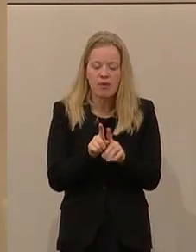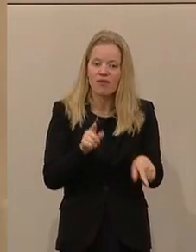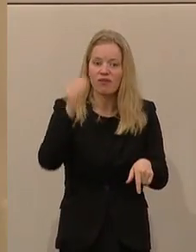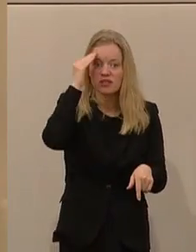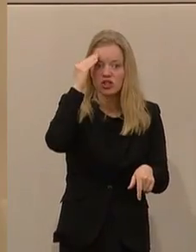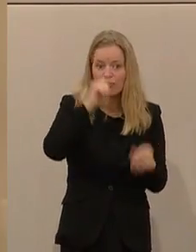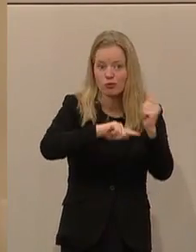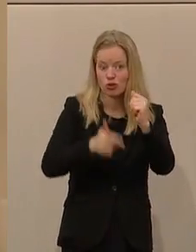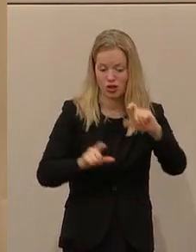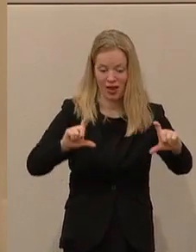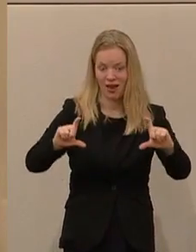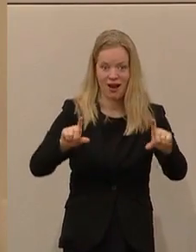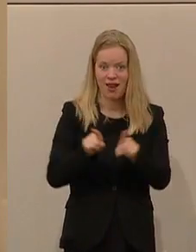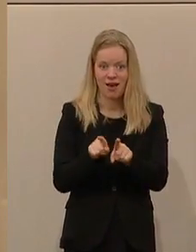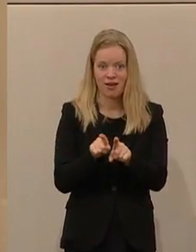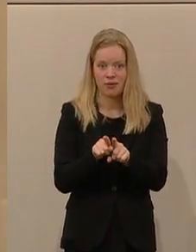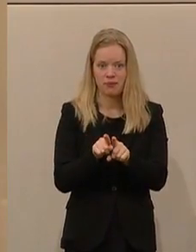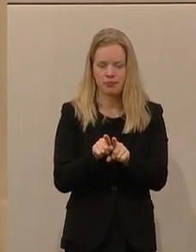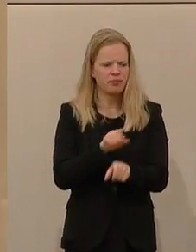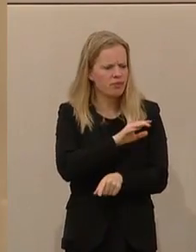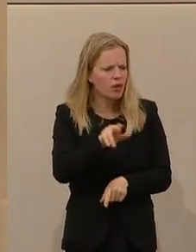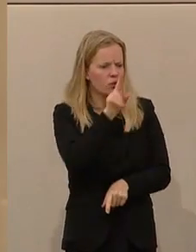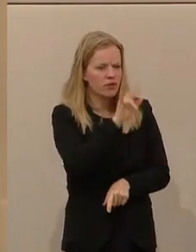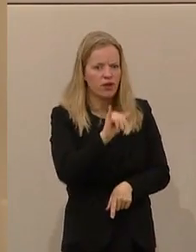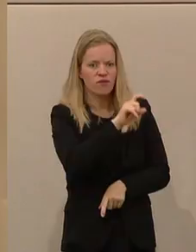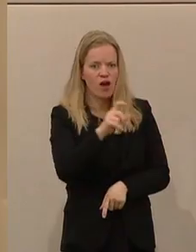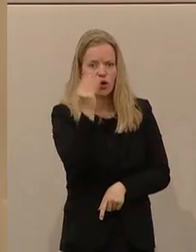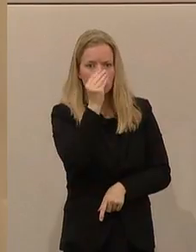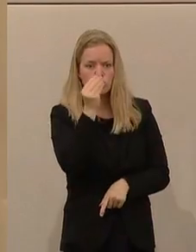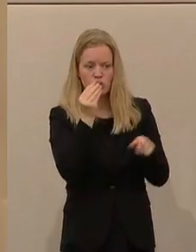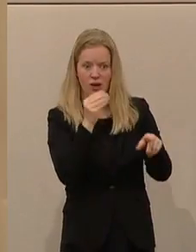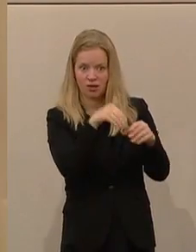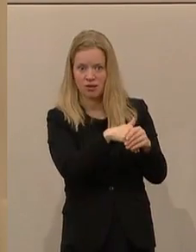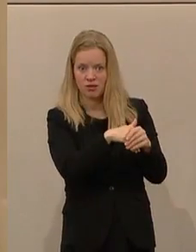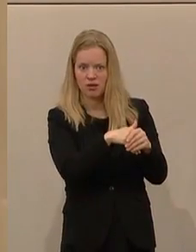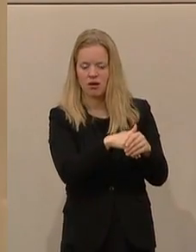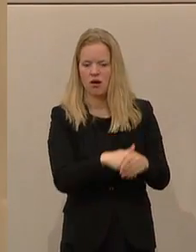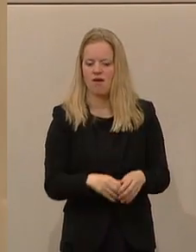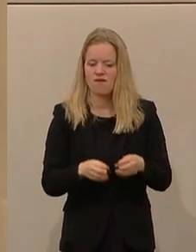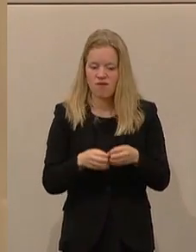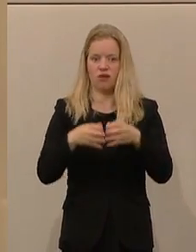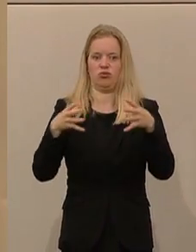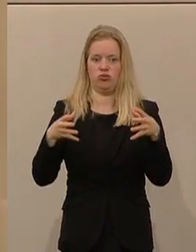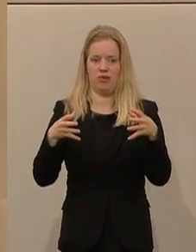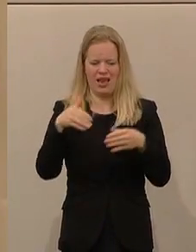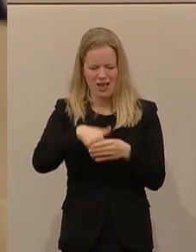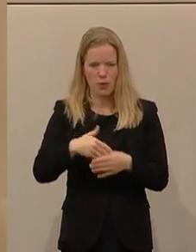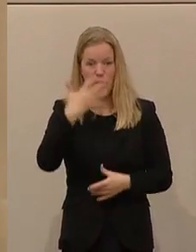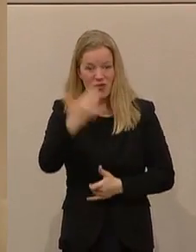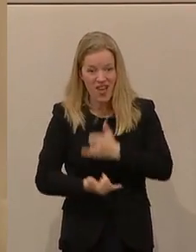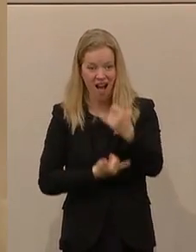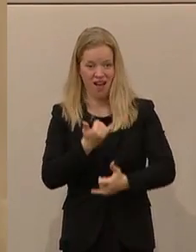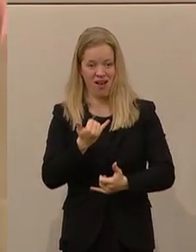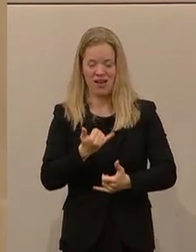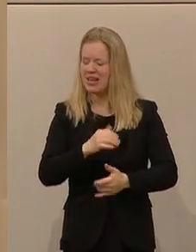Beispiel, das wir für alle Universitäten, Fachhochschulen eingestellt haben. Allein der Wachstumsblock innerhalb von 5 Jahren konsumiert also